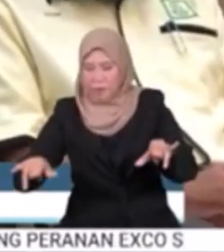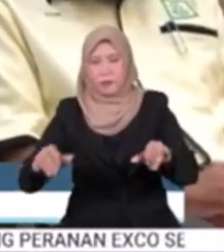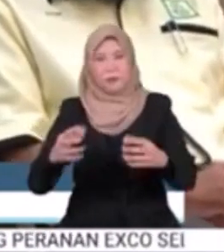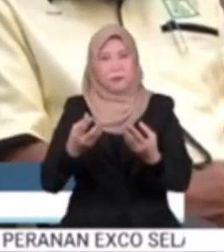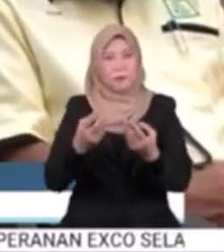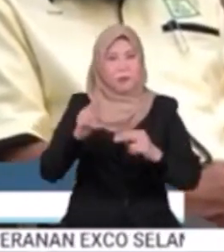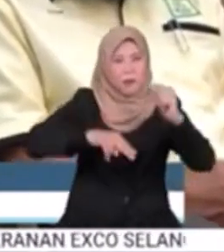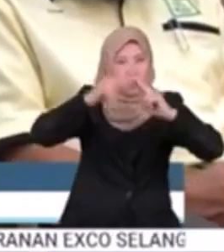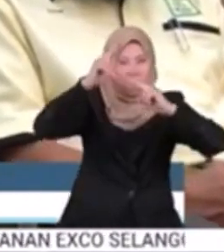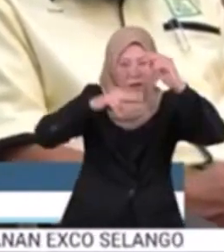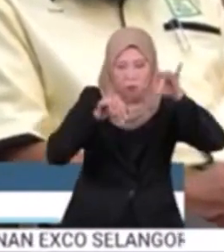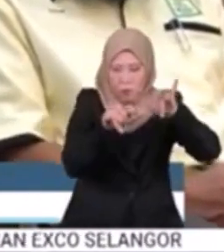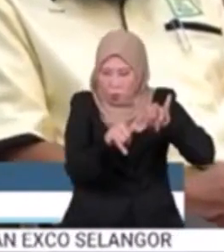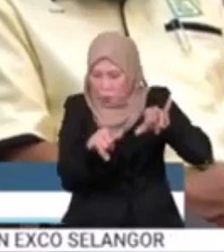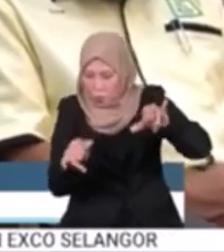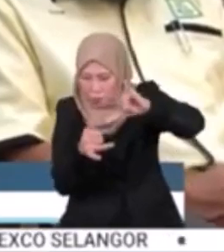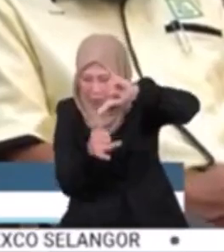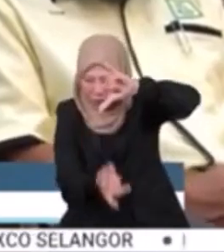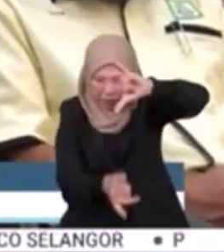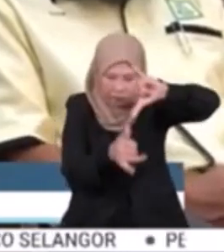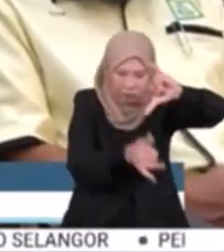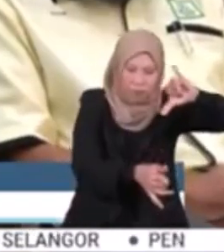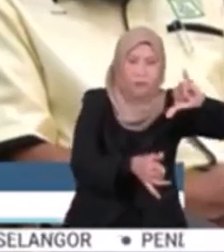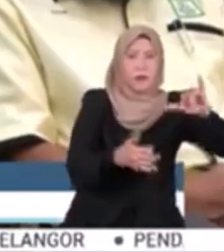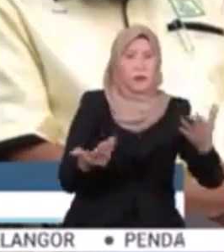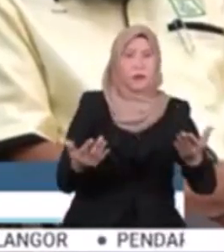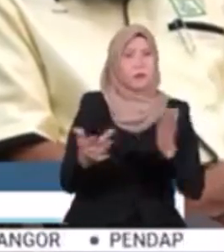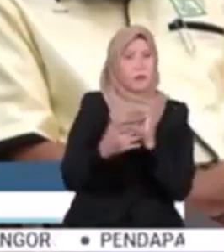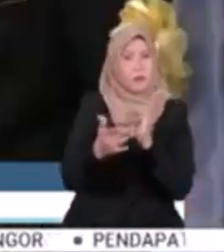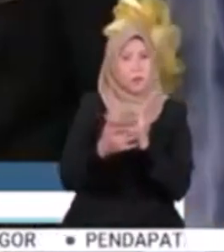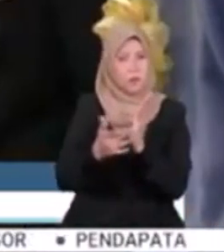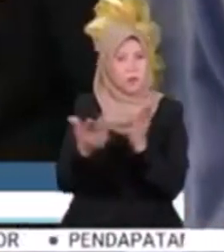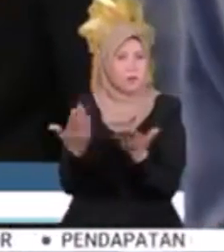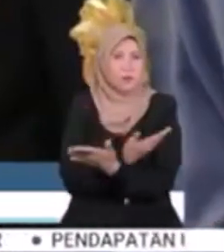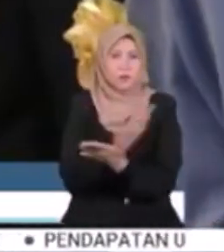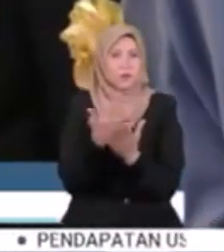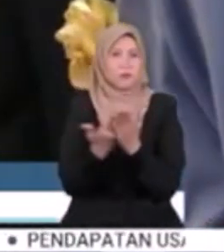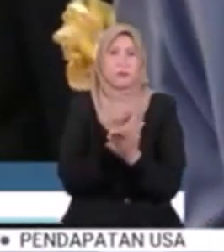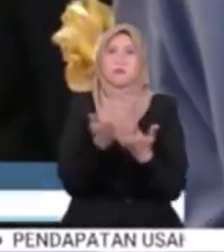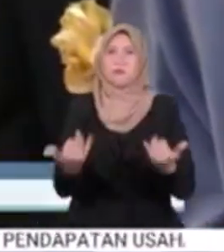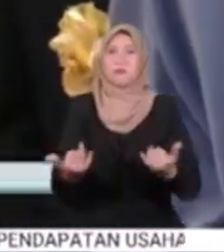tapi teknologi-teknologi yang digunakan adalah teknologi yang terkini.